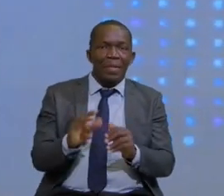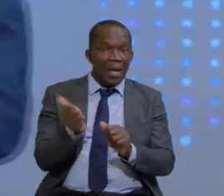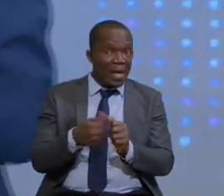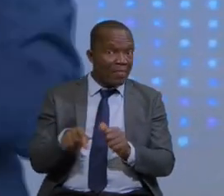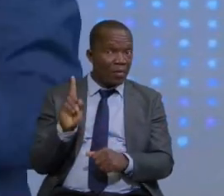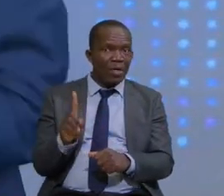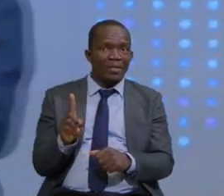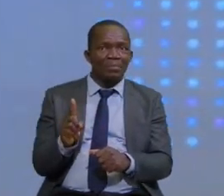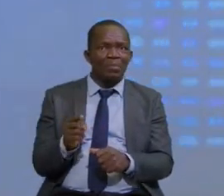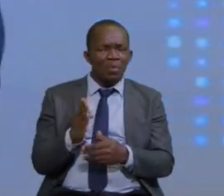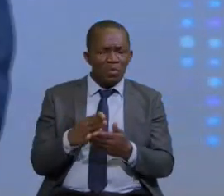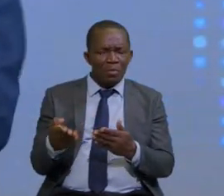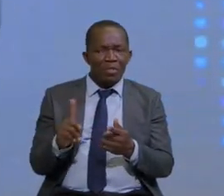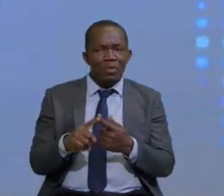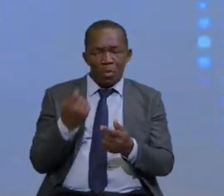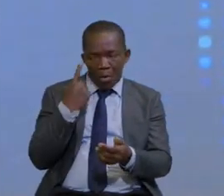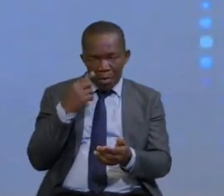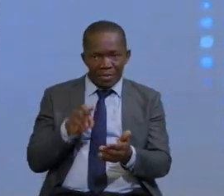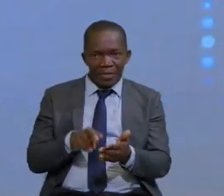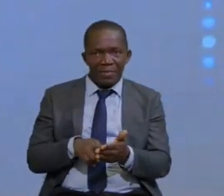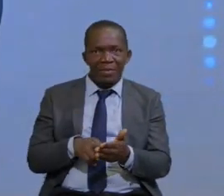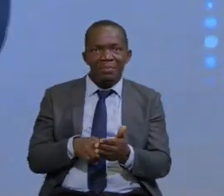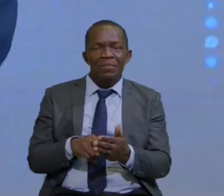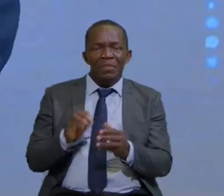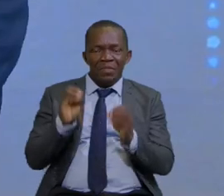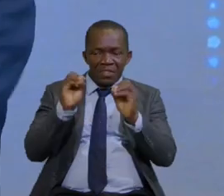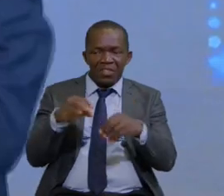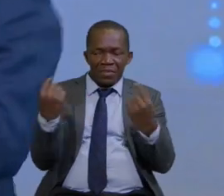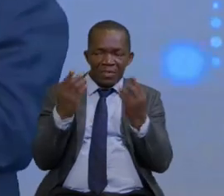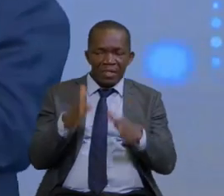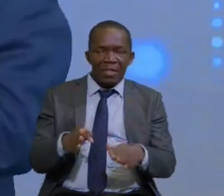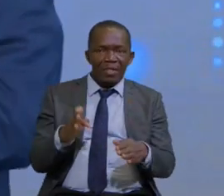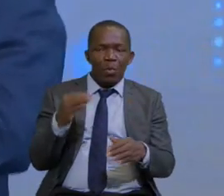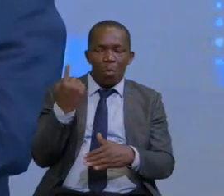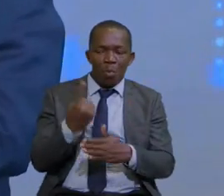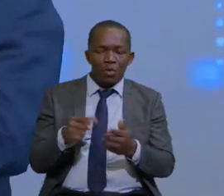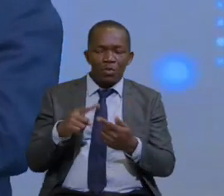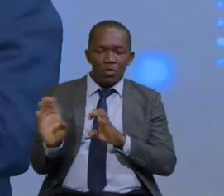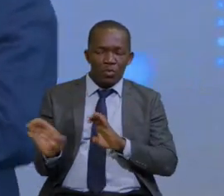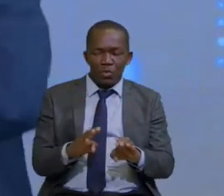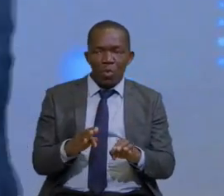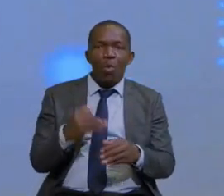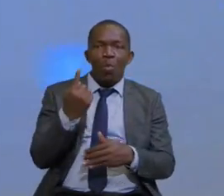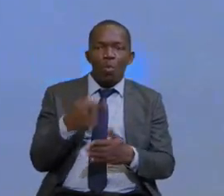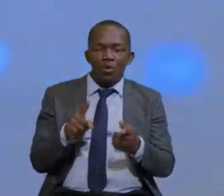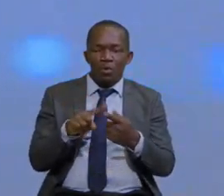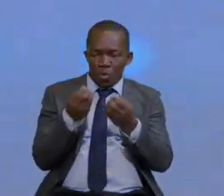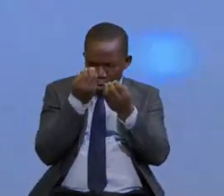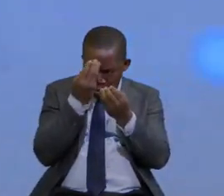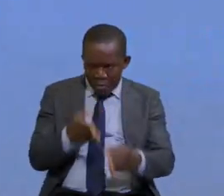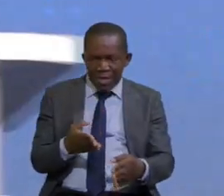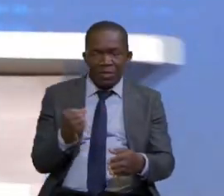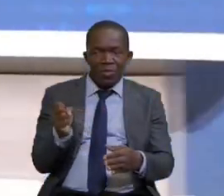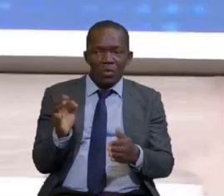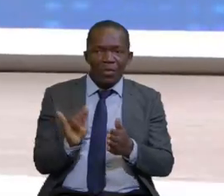observer. Nous devons enseigner aux pécheurs ce qu'il faut faire, ce qu'il faut observer. Afin d'être sauvés, nous